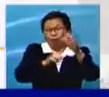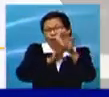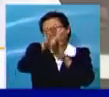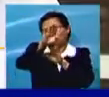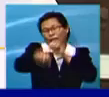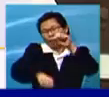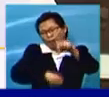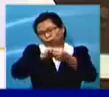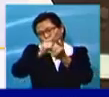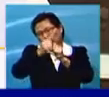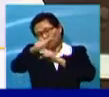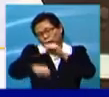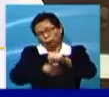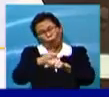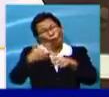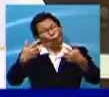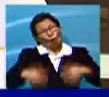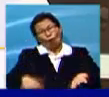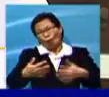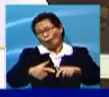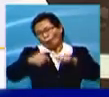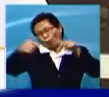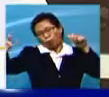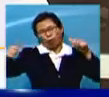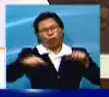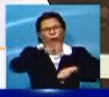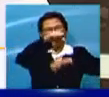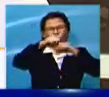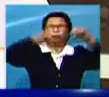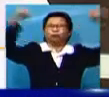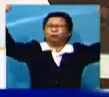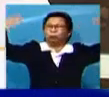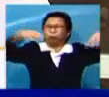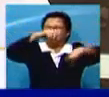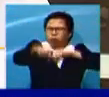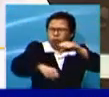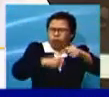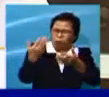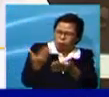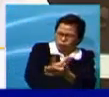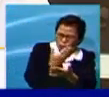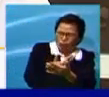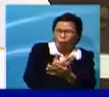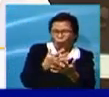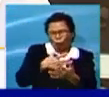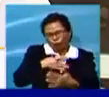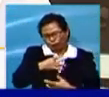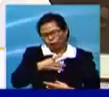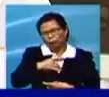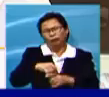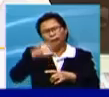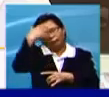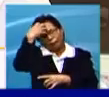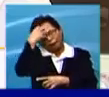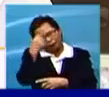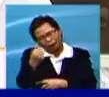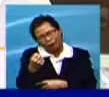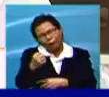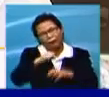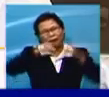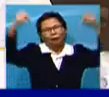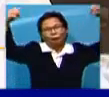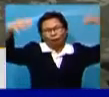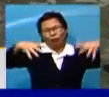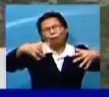sekali. Suka dapat Velodrome baru. Kan? Tapi memori di Velodrome ini